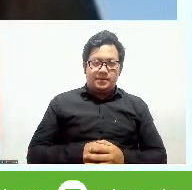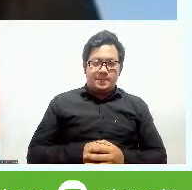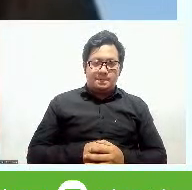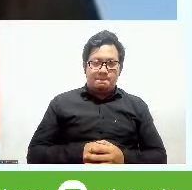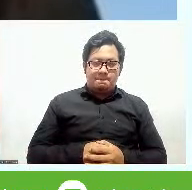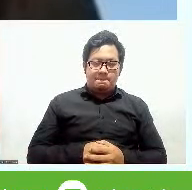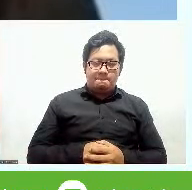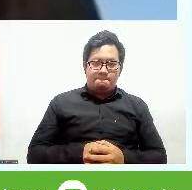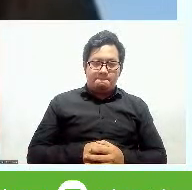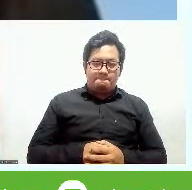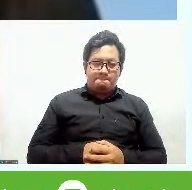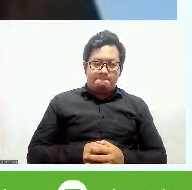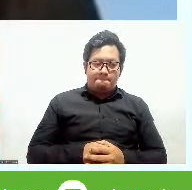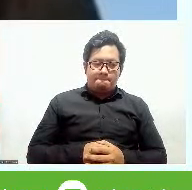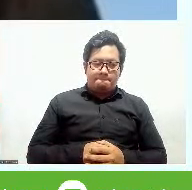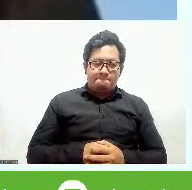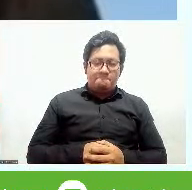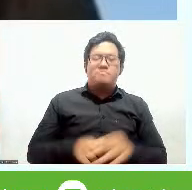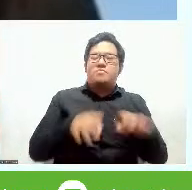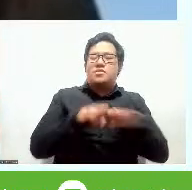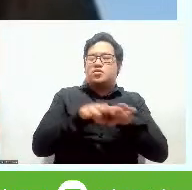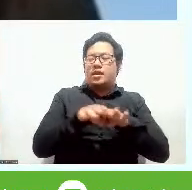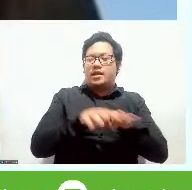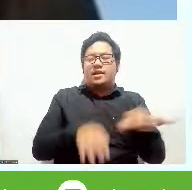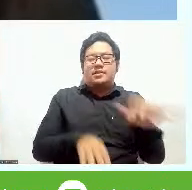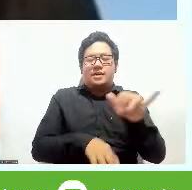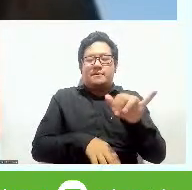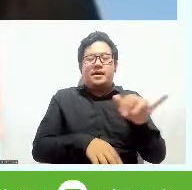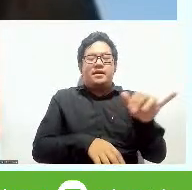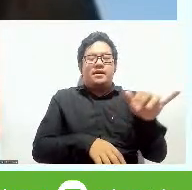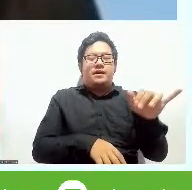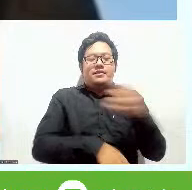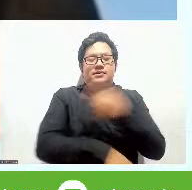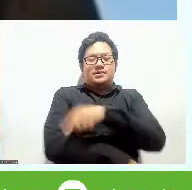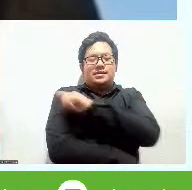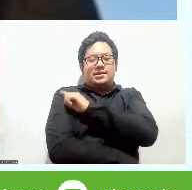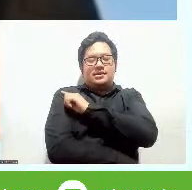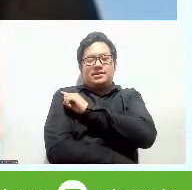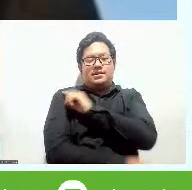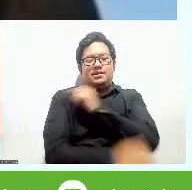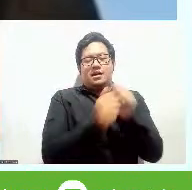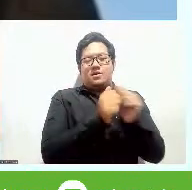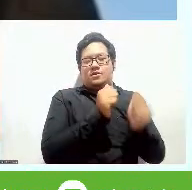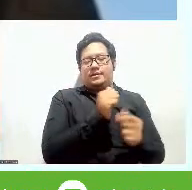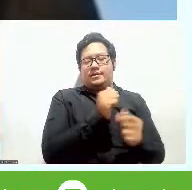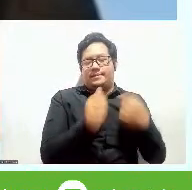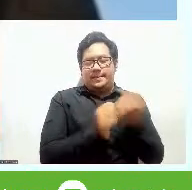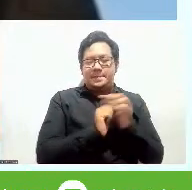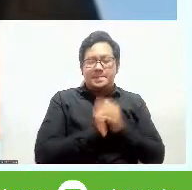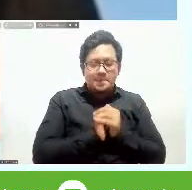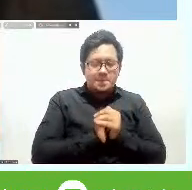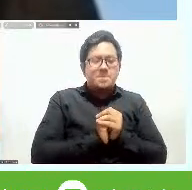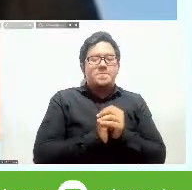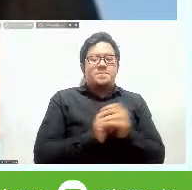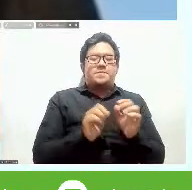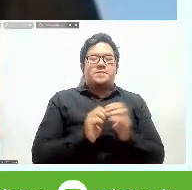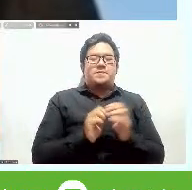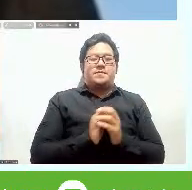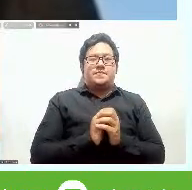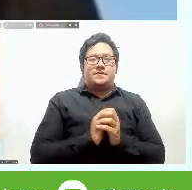yeheskiel baik yang kita lagi anjing edan ni Ade